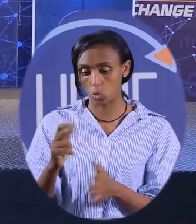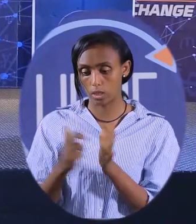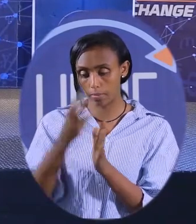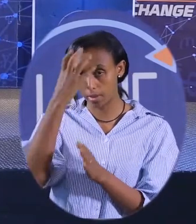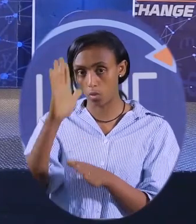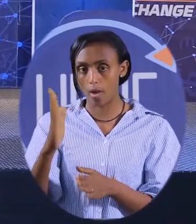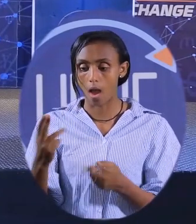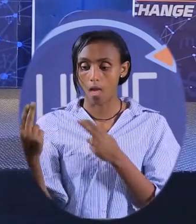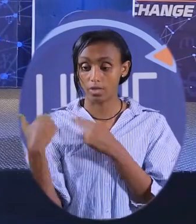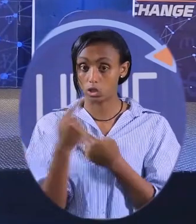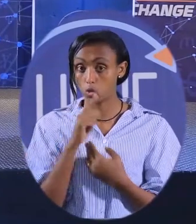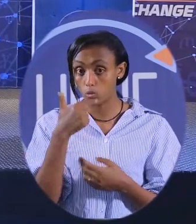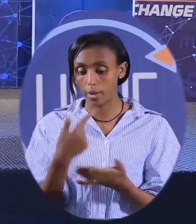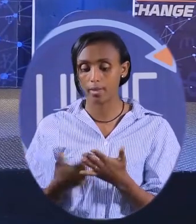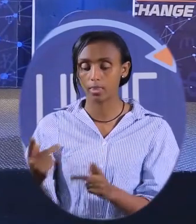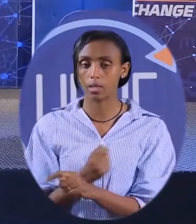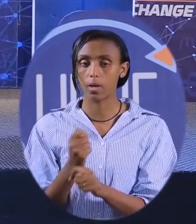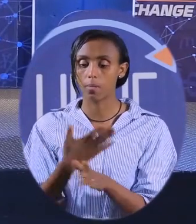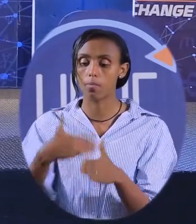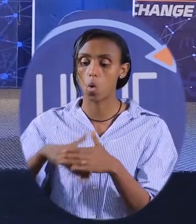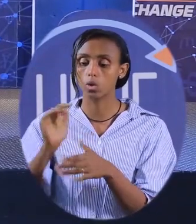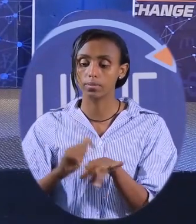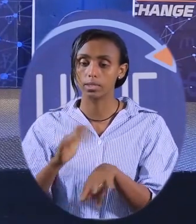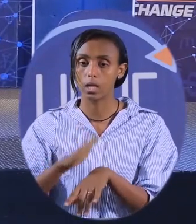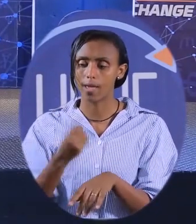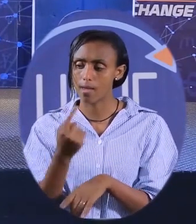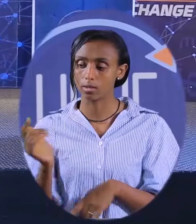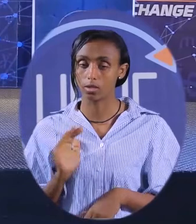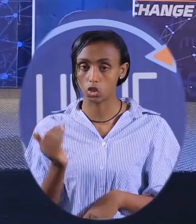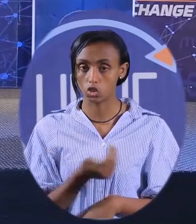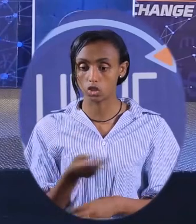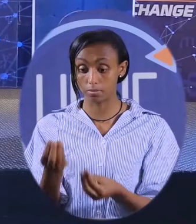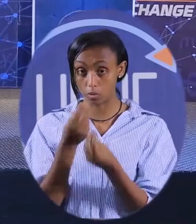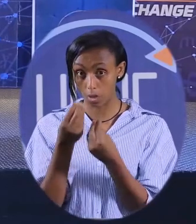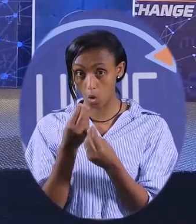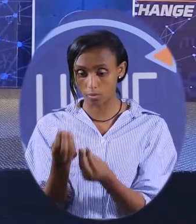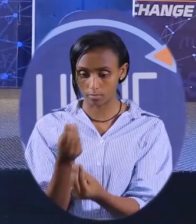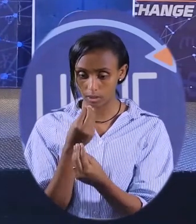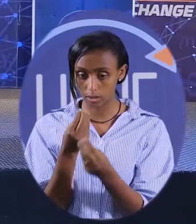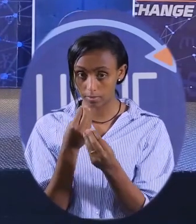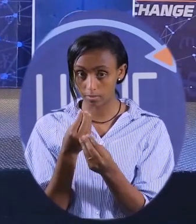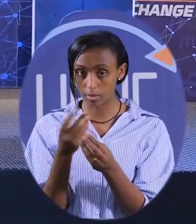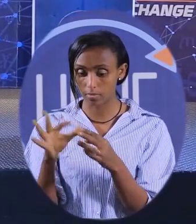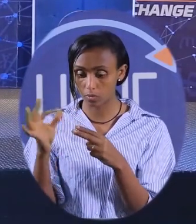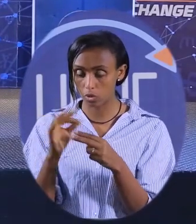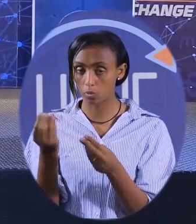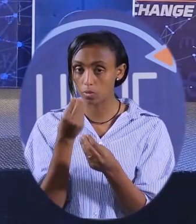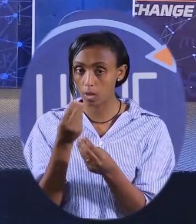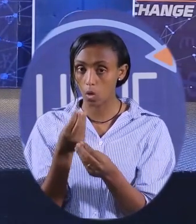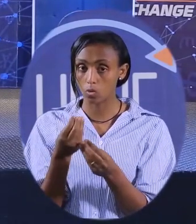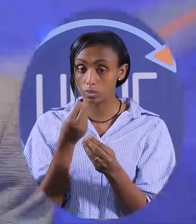መንግስታዊ ኃላፊነት ነው ብሎ ይህንን ትግበራ በሚያወጣበት ሰዓት እያንዳንዳችን የምንበላውን ምግብ የምንመርጠው በምንበላው ምግብ